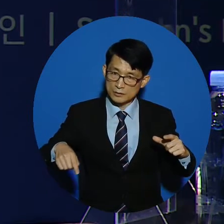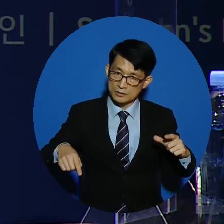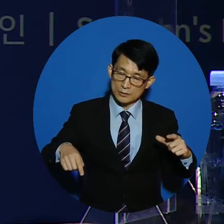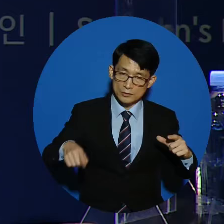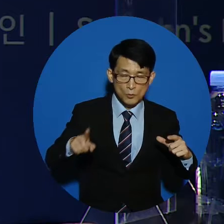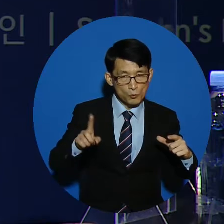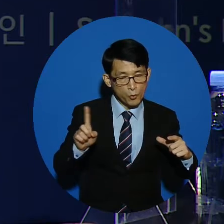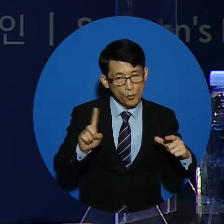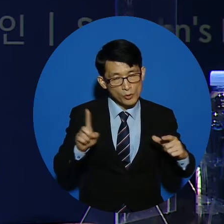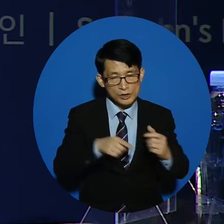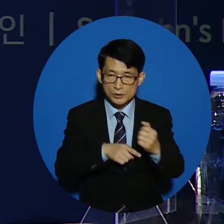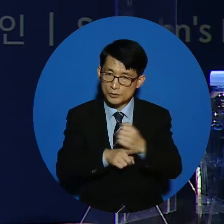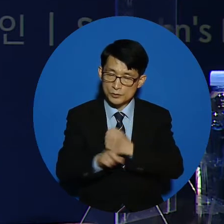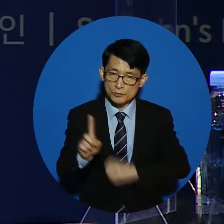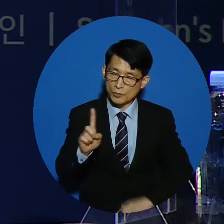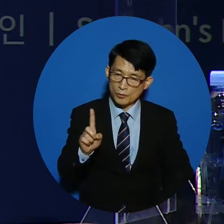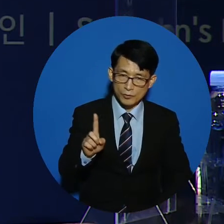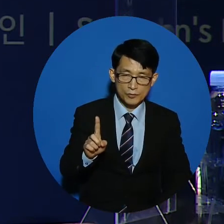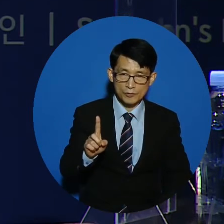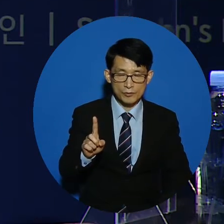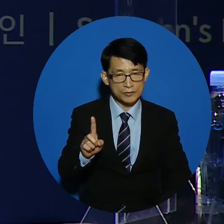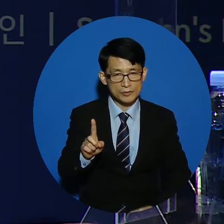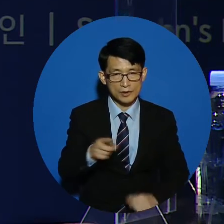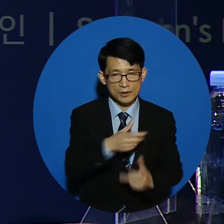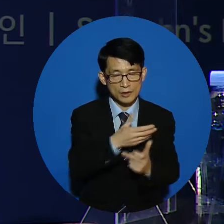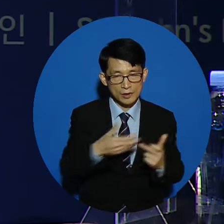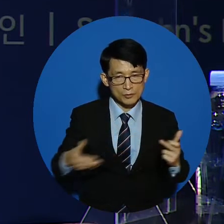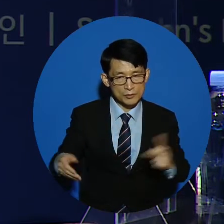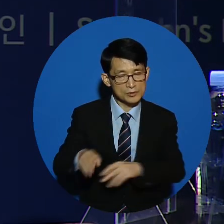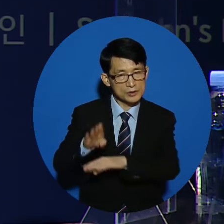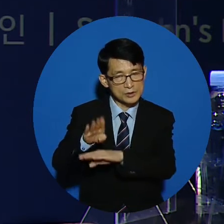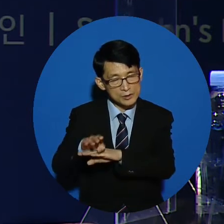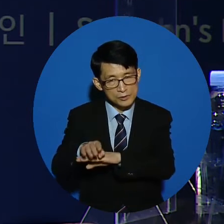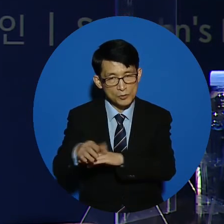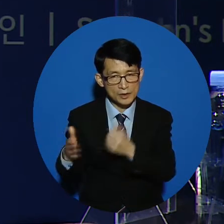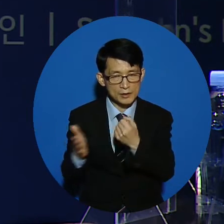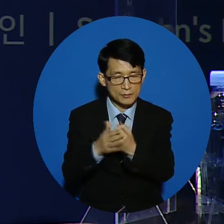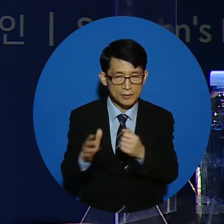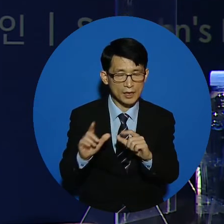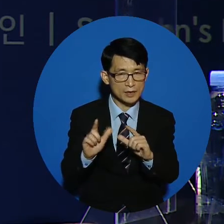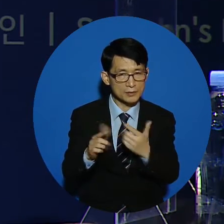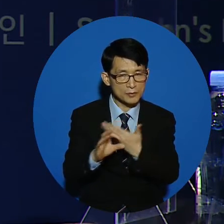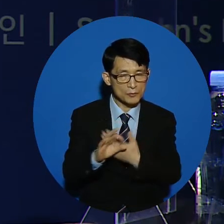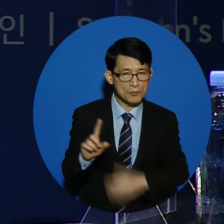의해서인지 아니면은 아직도 조금